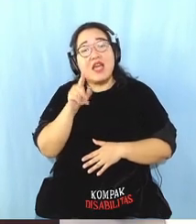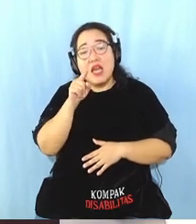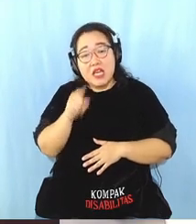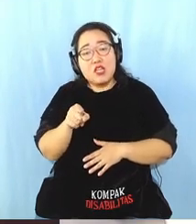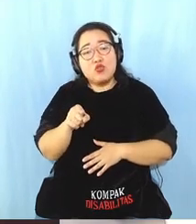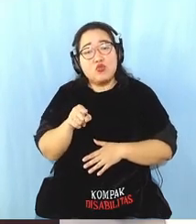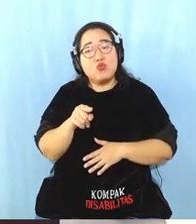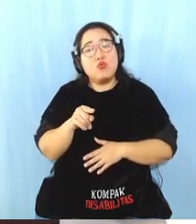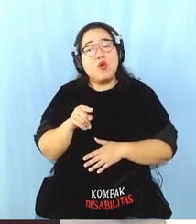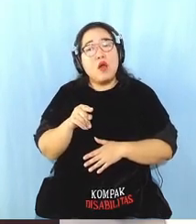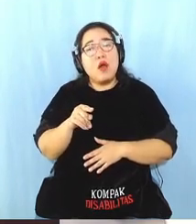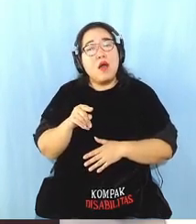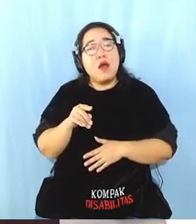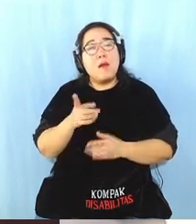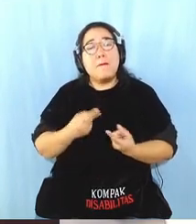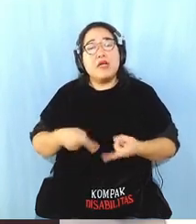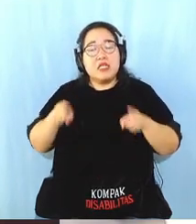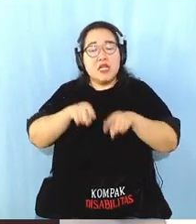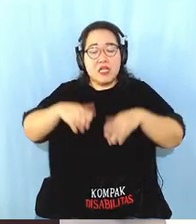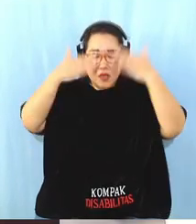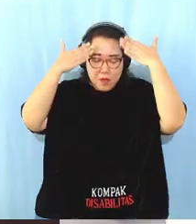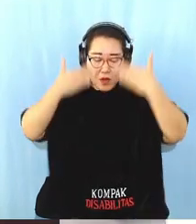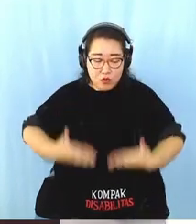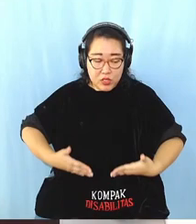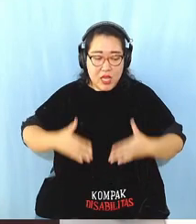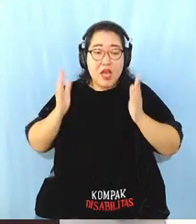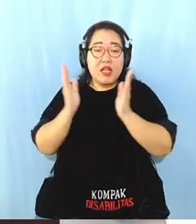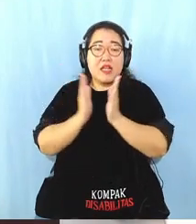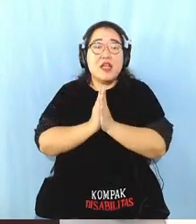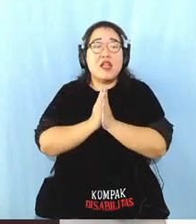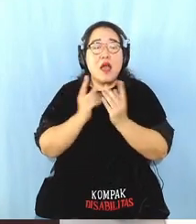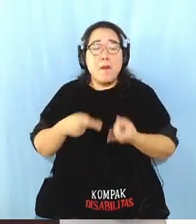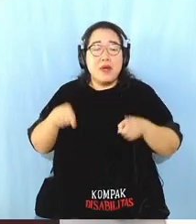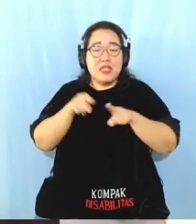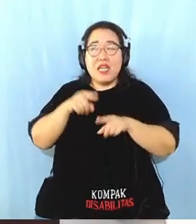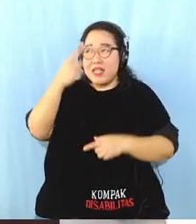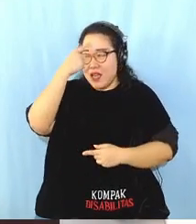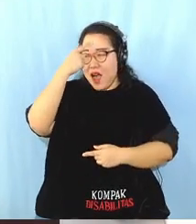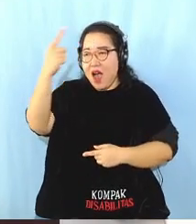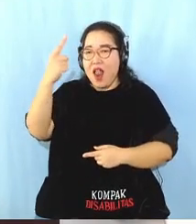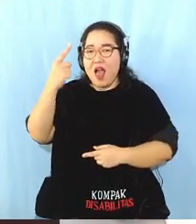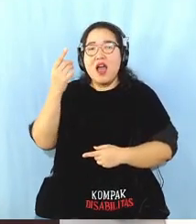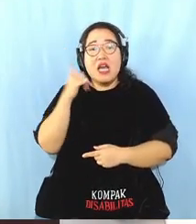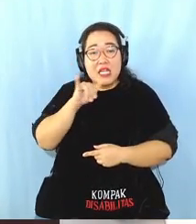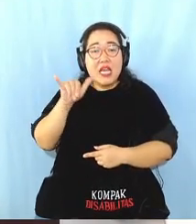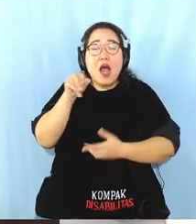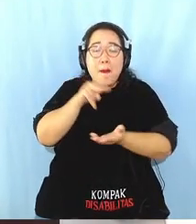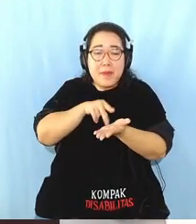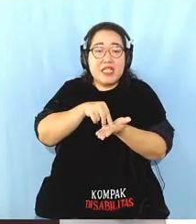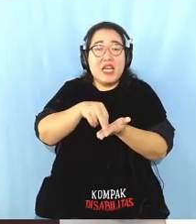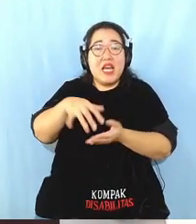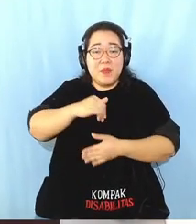dan Allah yang berjalan bersama kita dalam situasi-situasi hidup kita